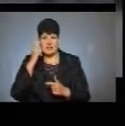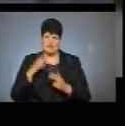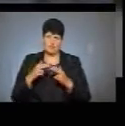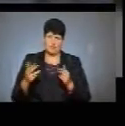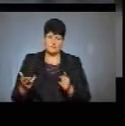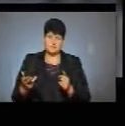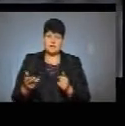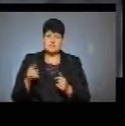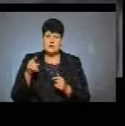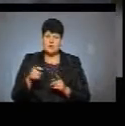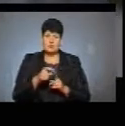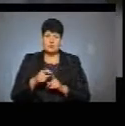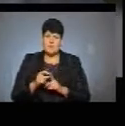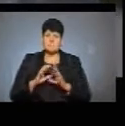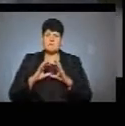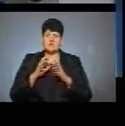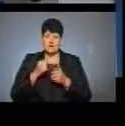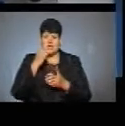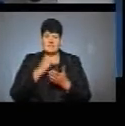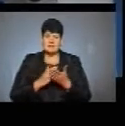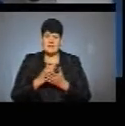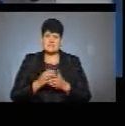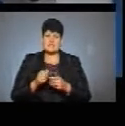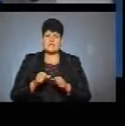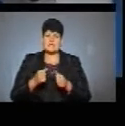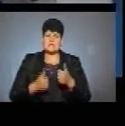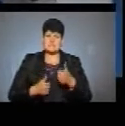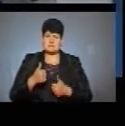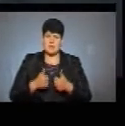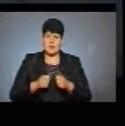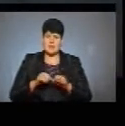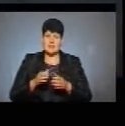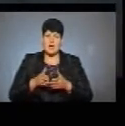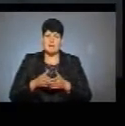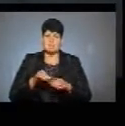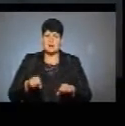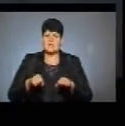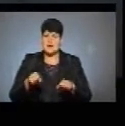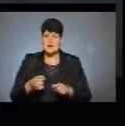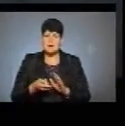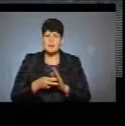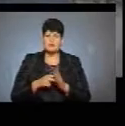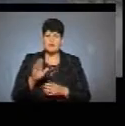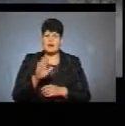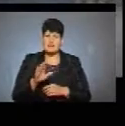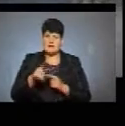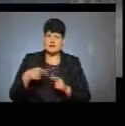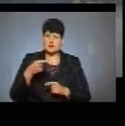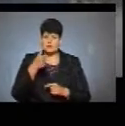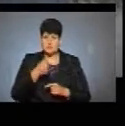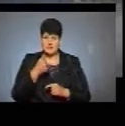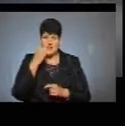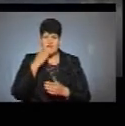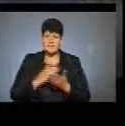геолокації. За його словами, міжнародні ветеранські змагання з веслування на байдарках планують на вересень наступного року. Ветеранський